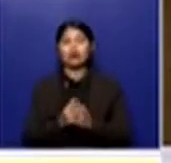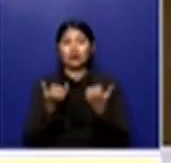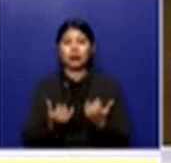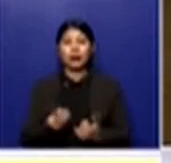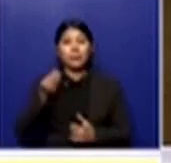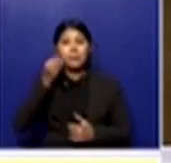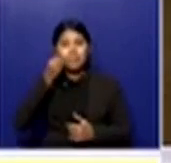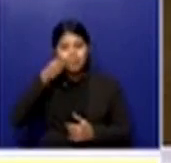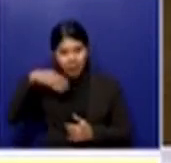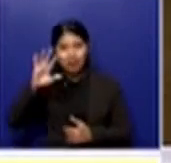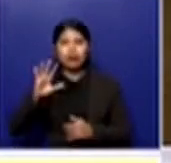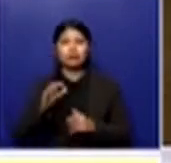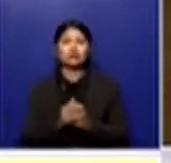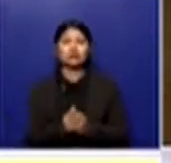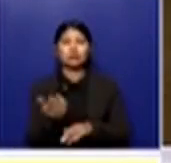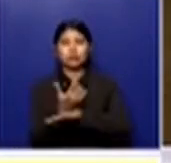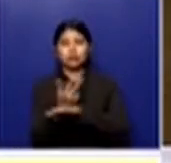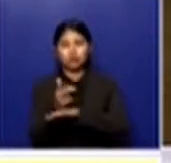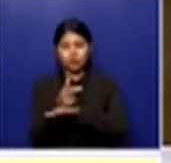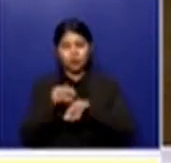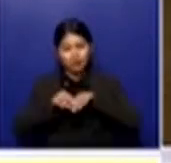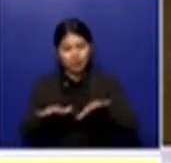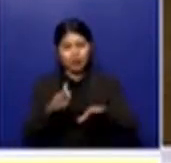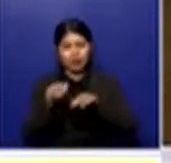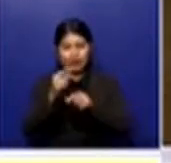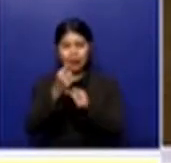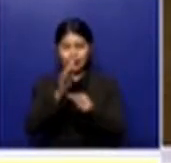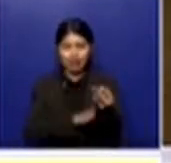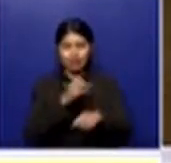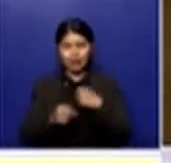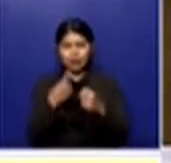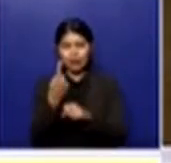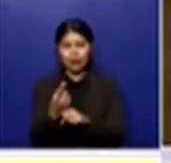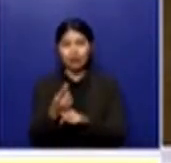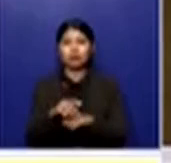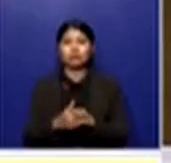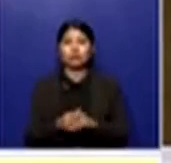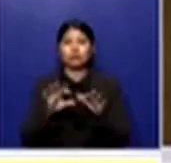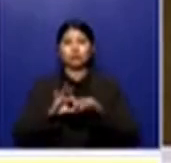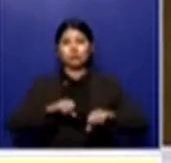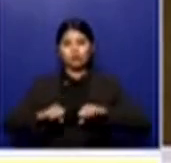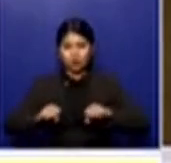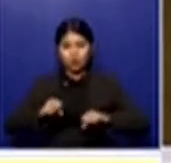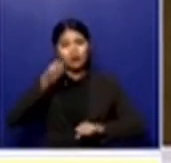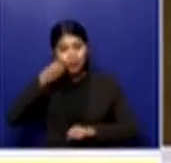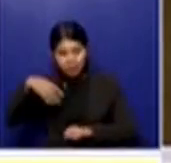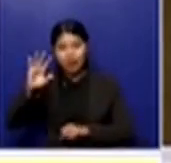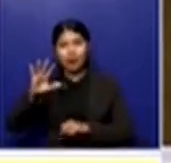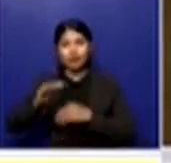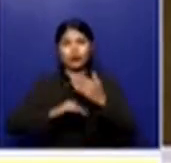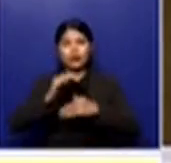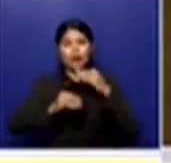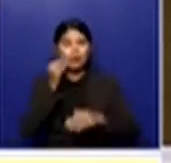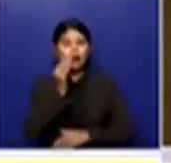บ้านที่กลับมาซึ่งก็เผยแพร่มาเกือบปีแล้วนะคะก็เป็นรายการที่พูดถึงคนรุ่นใหม่ที่กลับไปพัฒนาบ้าน